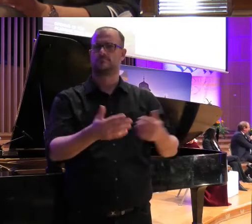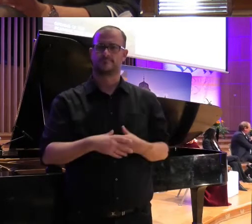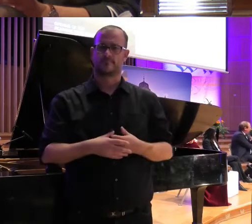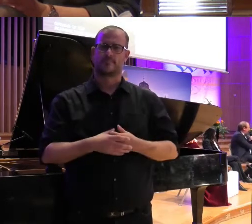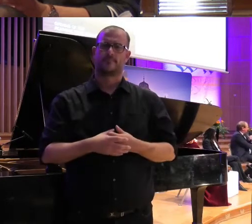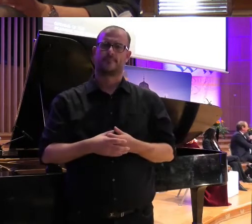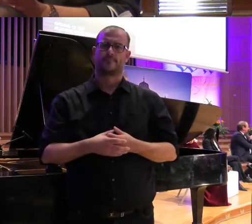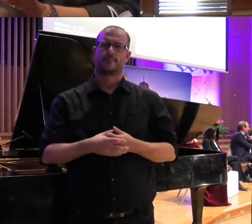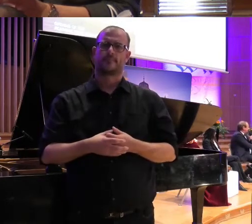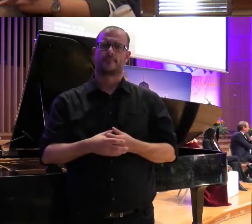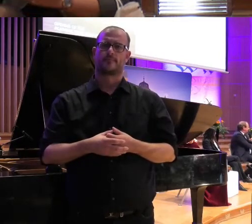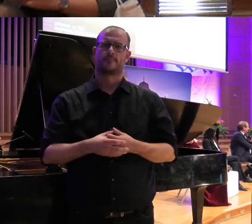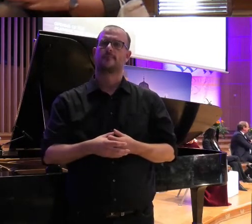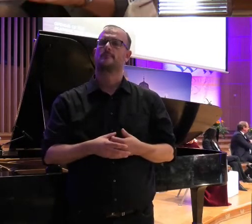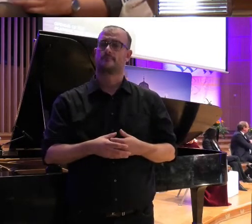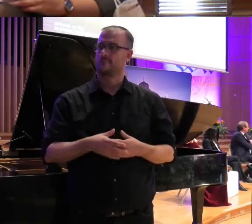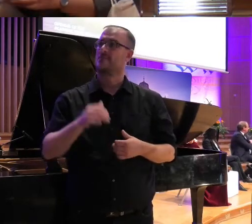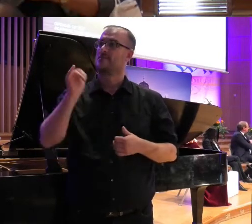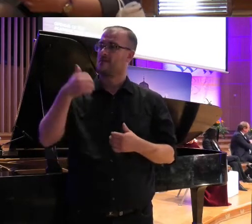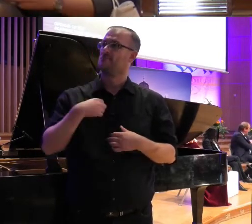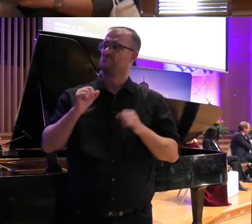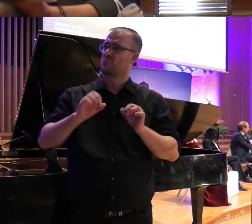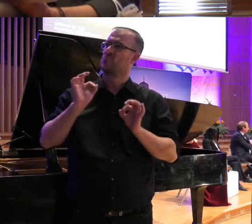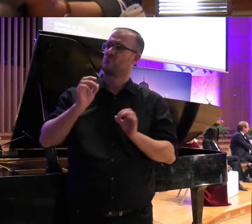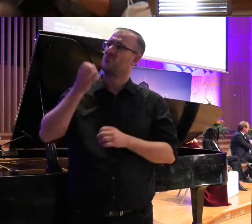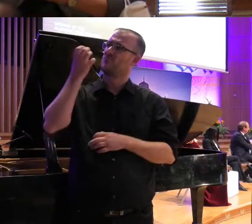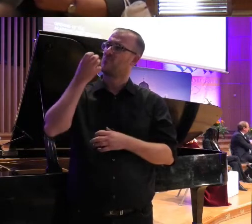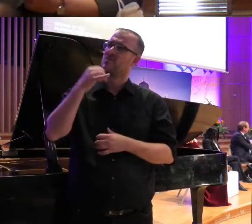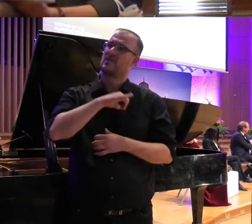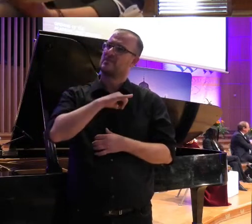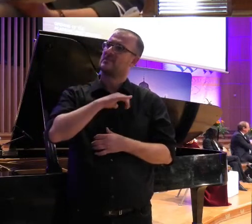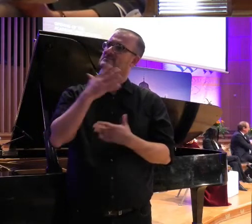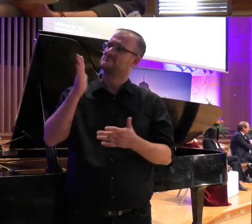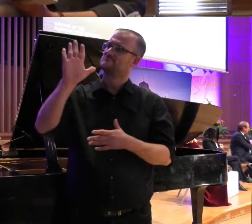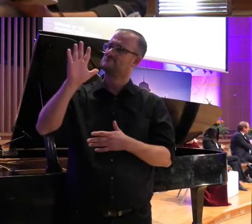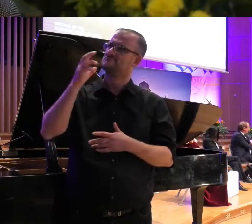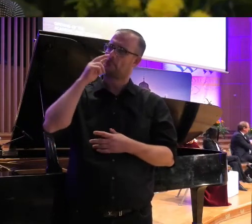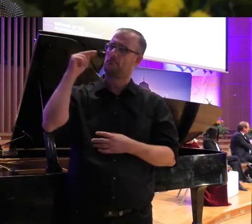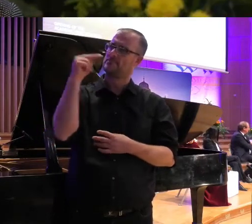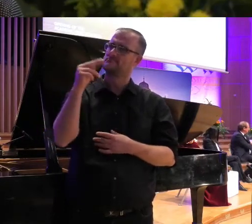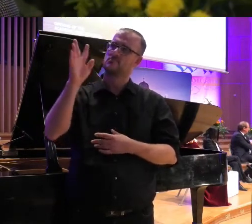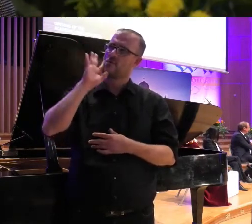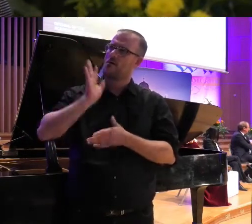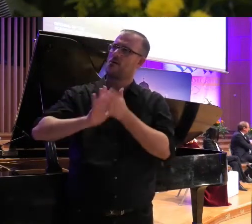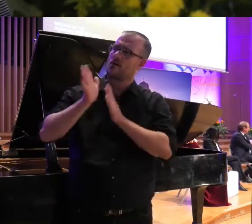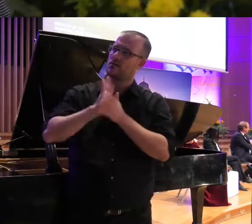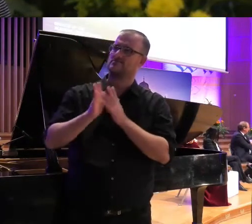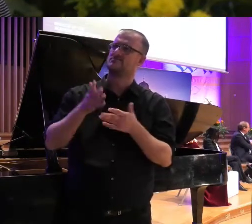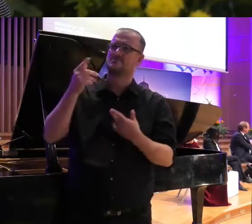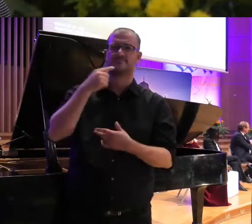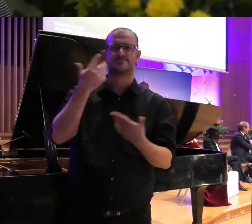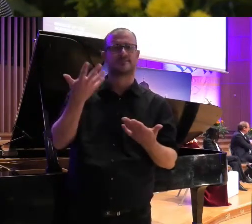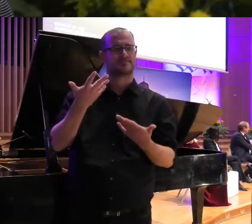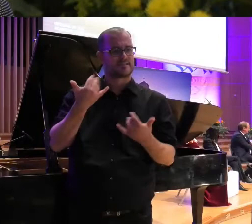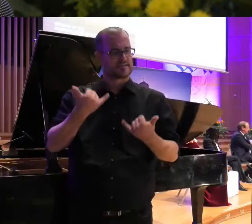der dann abläuft. Ja, das kann ich mir gut vorstellen. Es ist sehr interessant, das nochmal aus Ihrer Perspektive zu hören. Und wie Sie sagen, ein